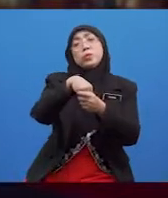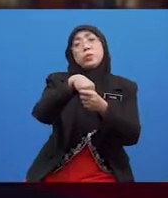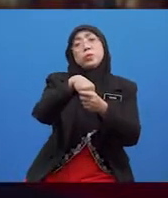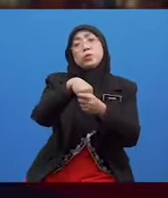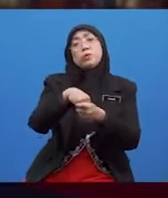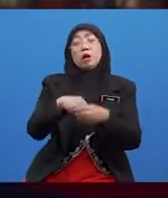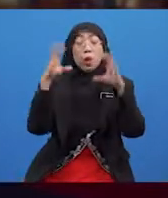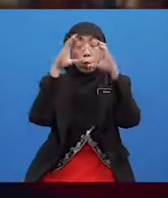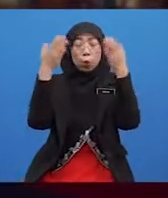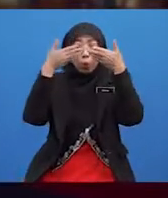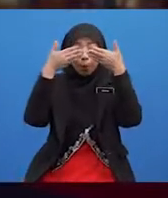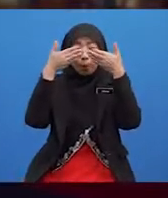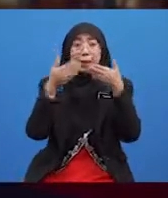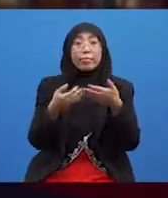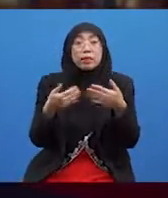penutup mata?